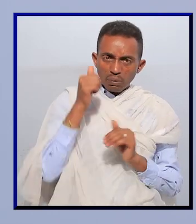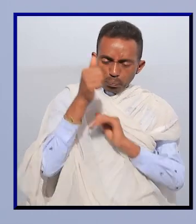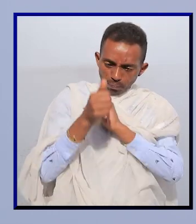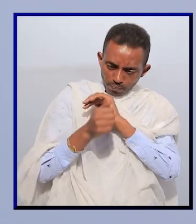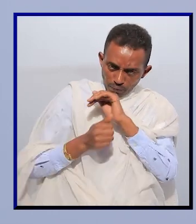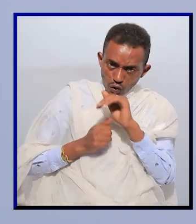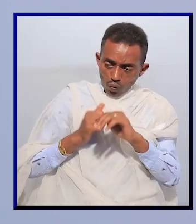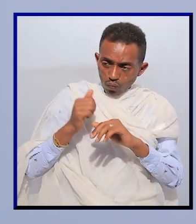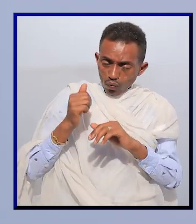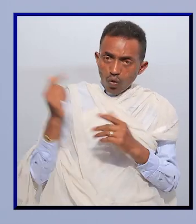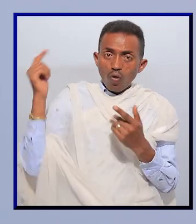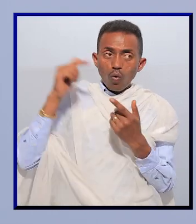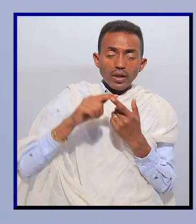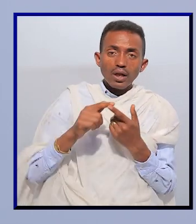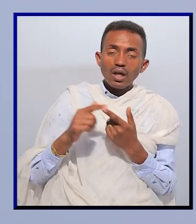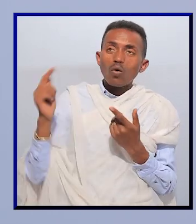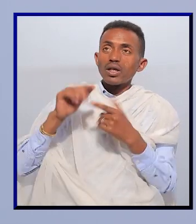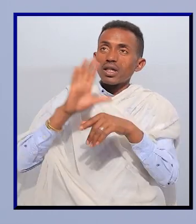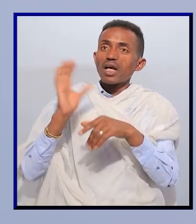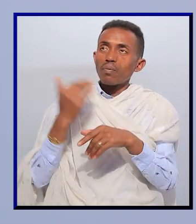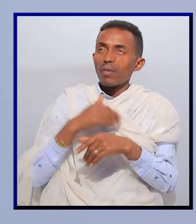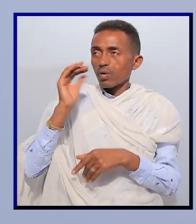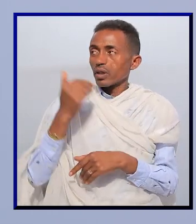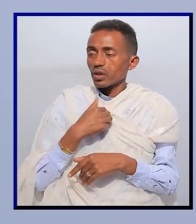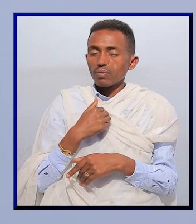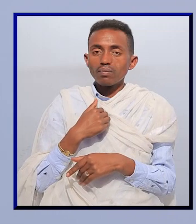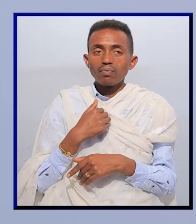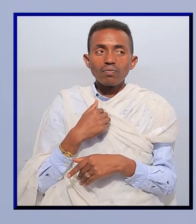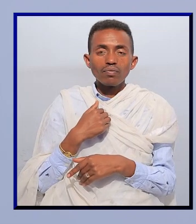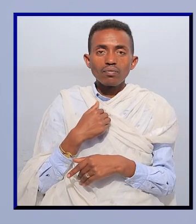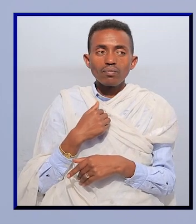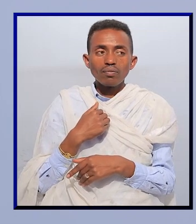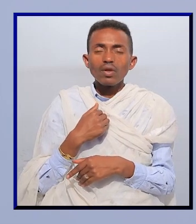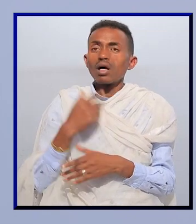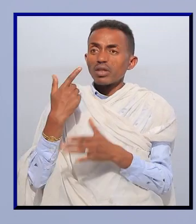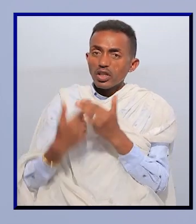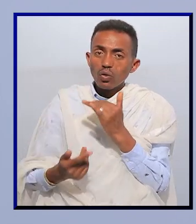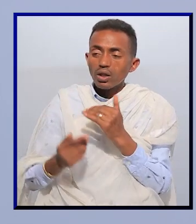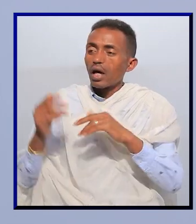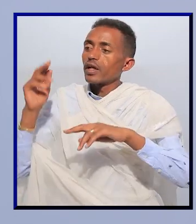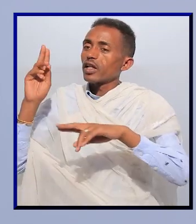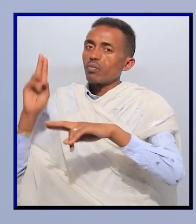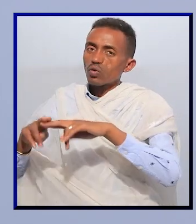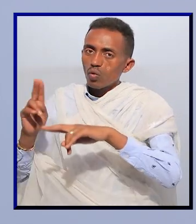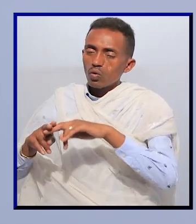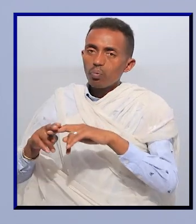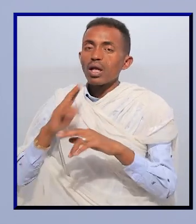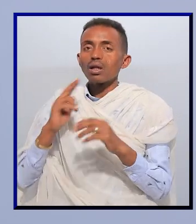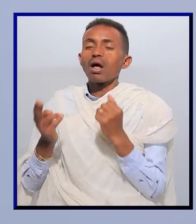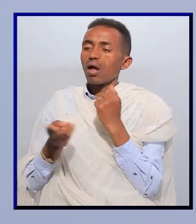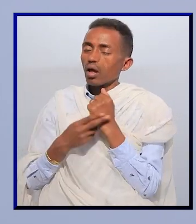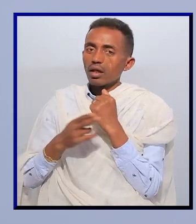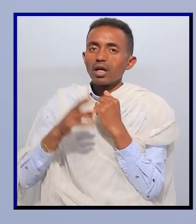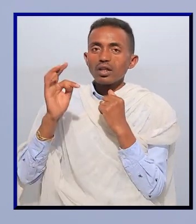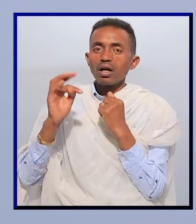ቀን እንዴ ወደ ገዳም አባቶቻችን እንግዲህ ብቻቸውን እንዲቀመጡ